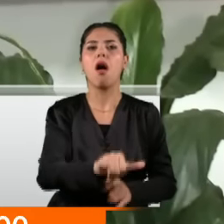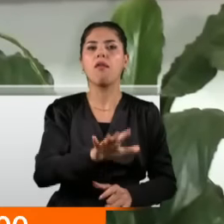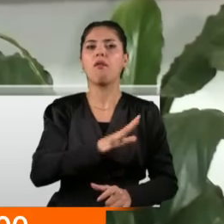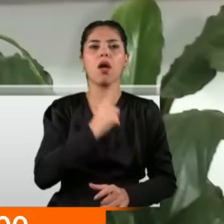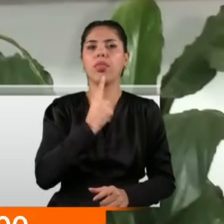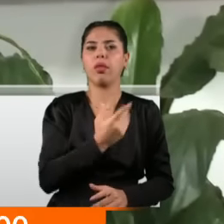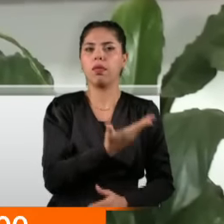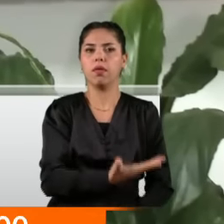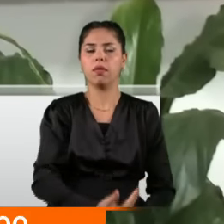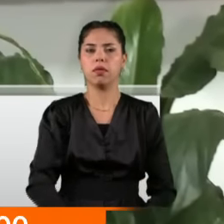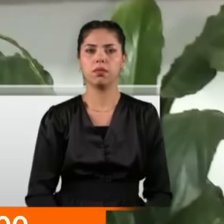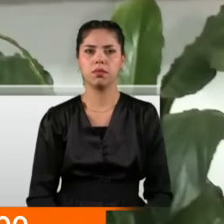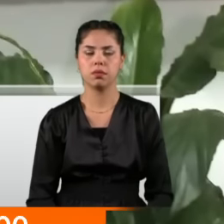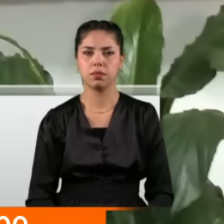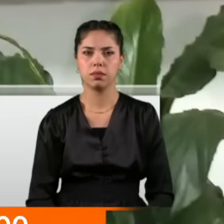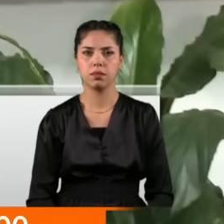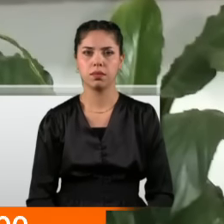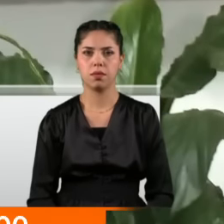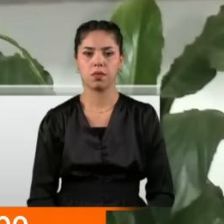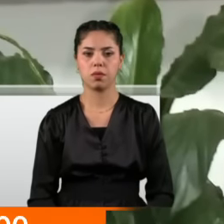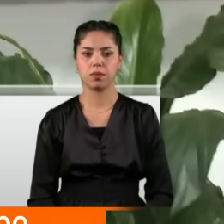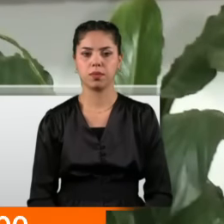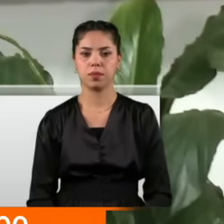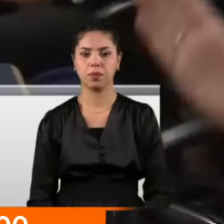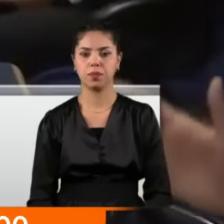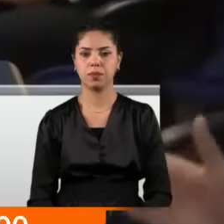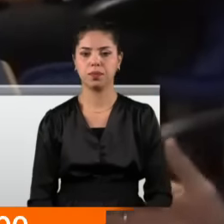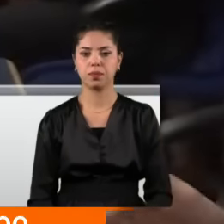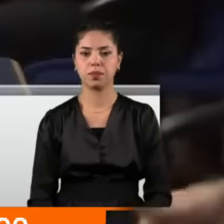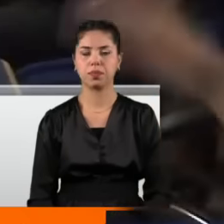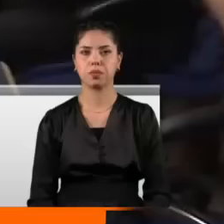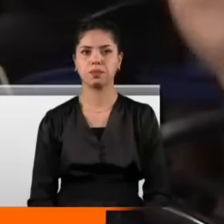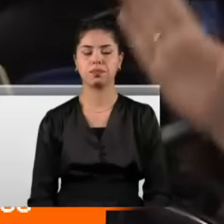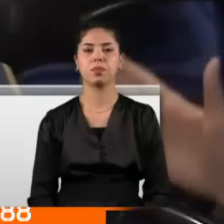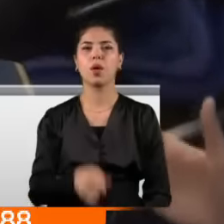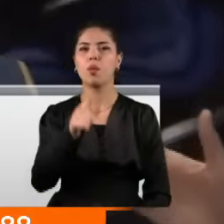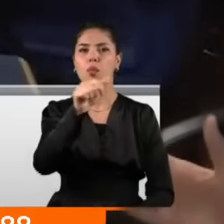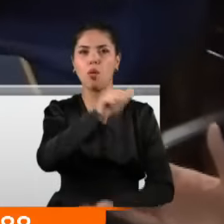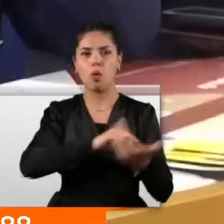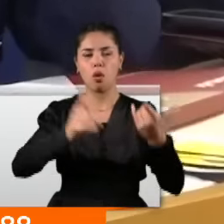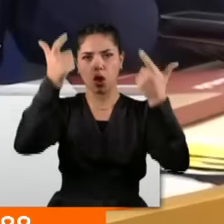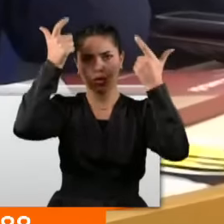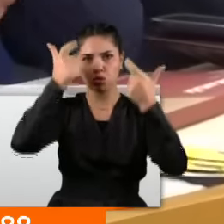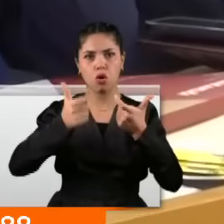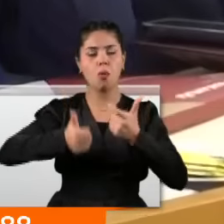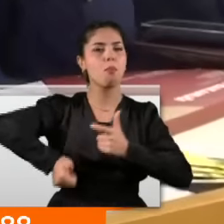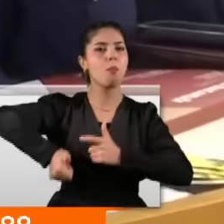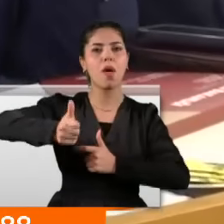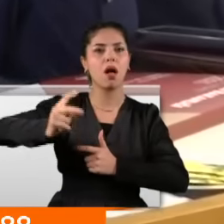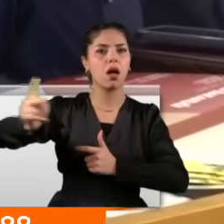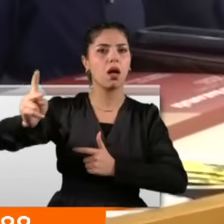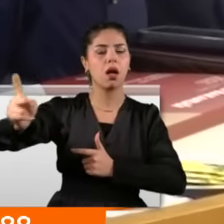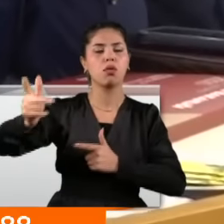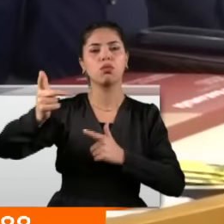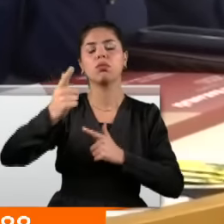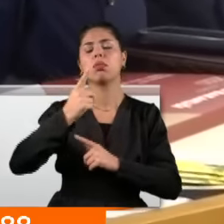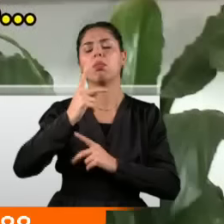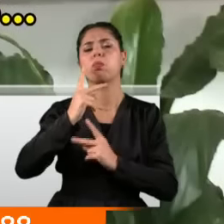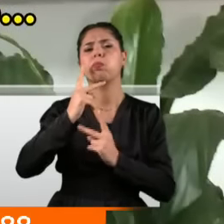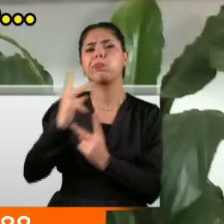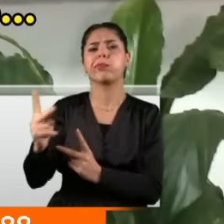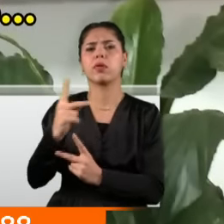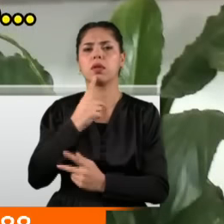fiziki müdahale ne bir şey. Sadece önde durup bir protesto yapmak. Hatta yaşananların sorumluluğunu Bakan Yerlikaya'ya atacak kadar ileri